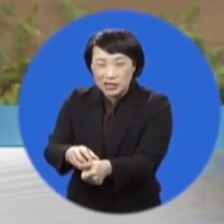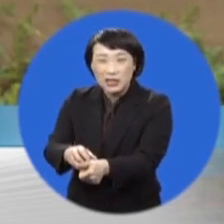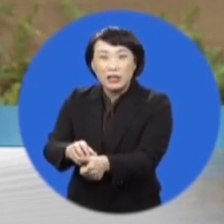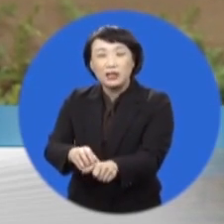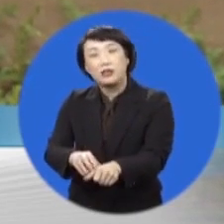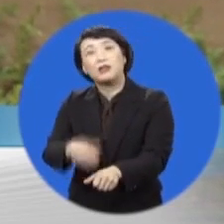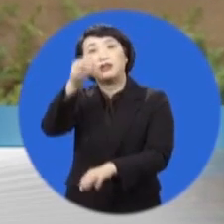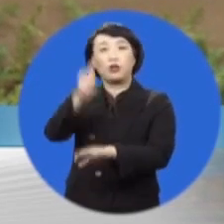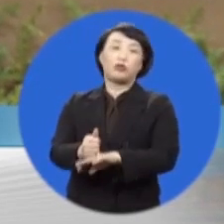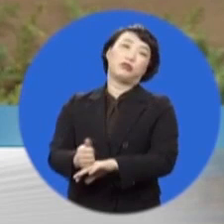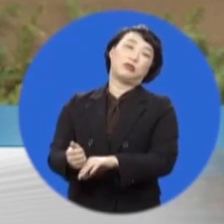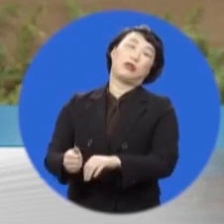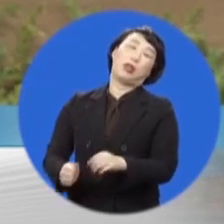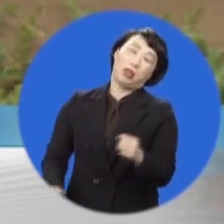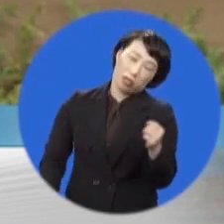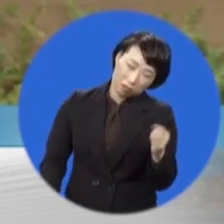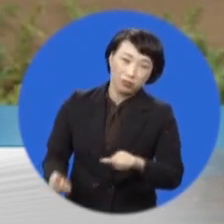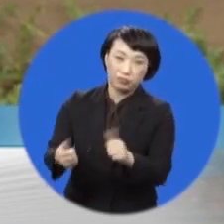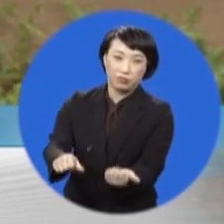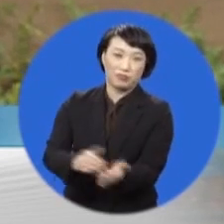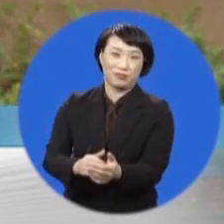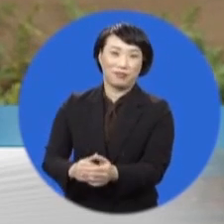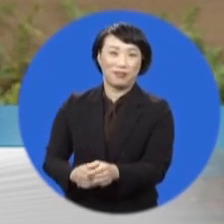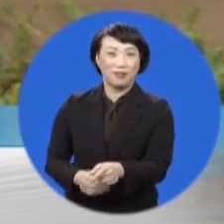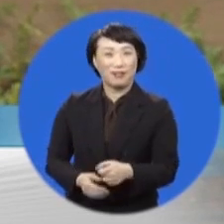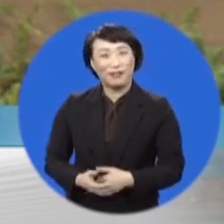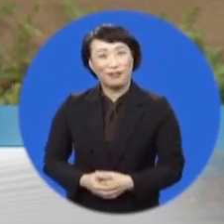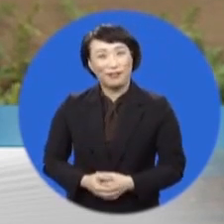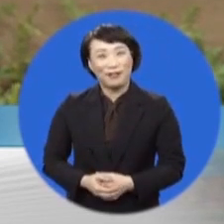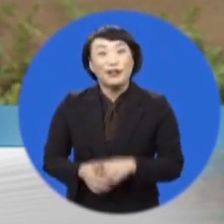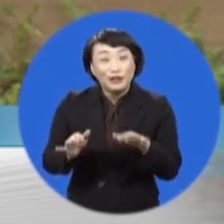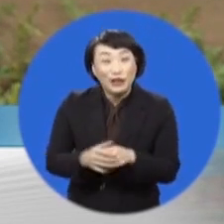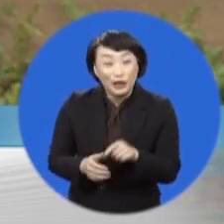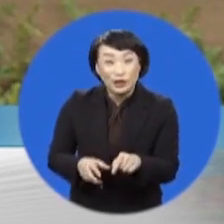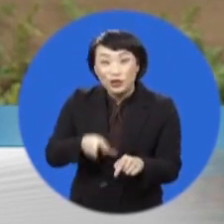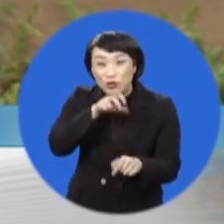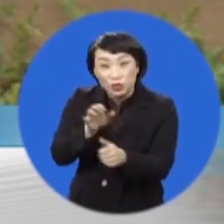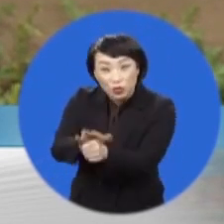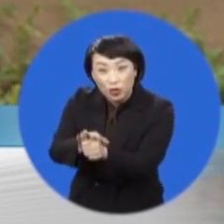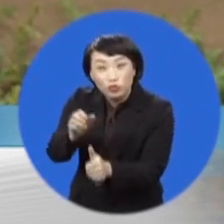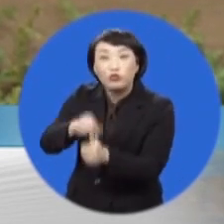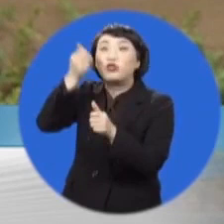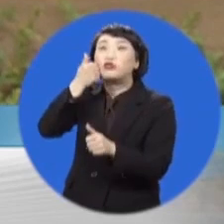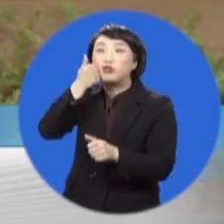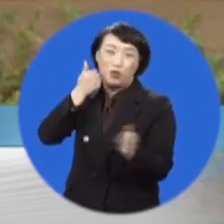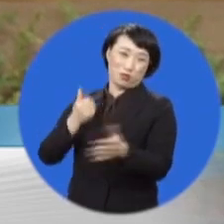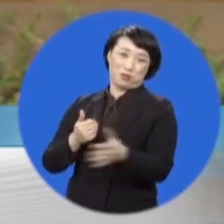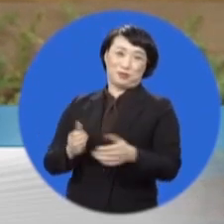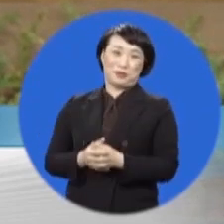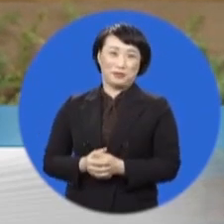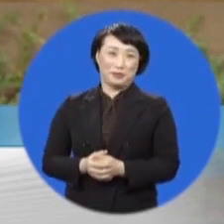춤 같다 다큐 올 투다리 줄 먹고 죽자 나요 근데 취를 도와주고 부 얼지 않은 아무렇지